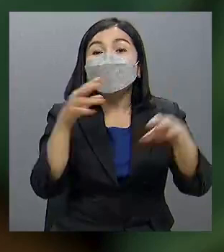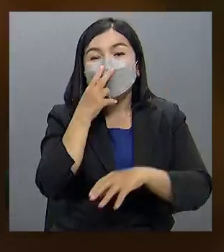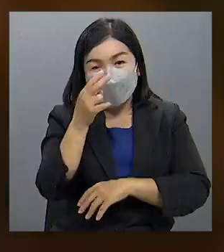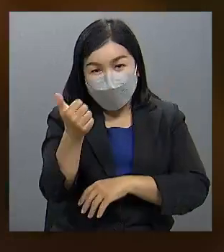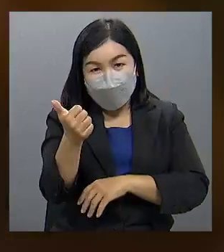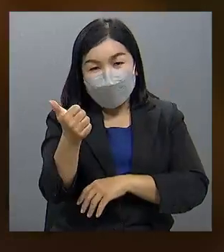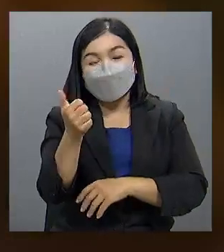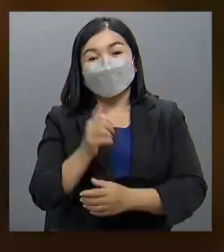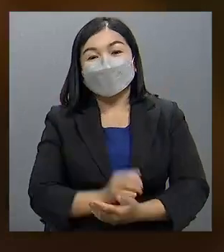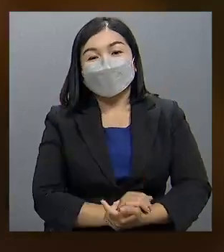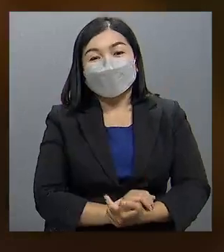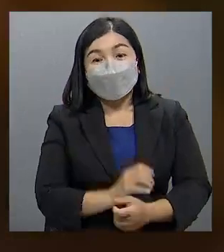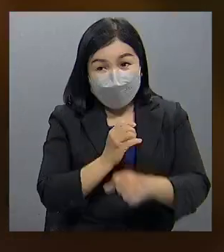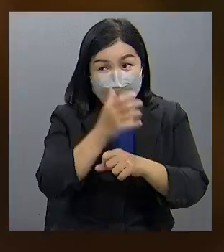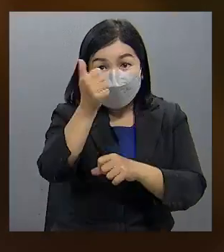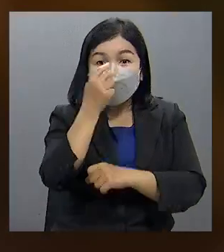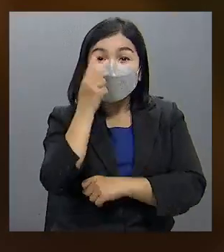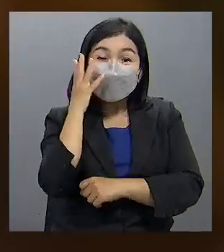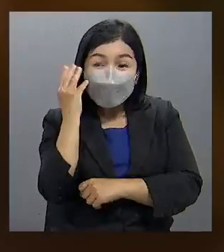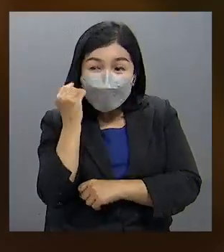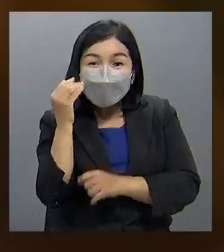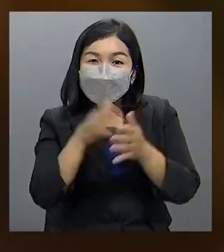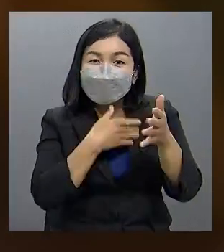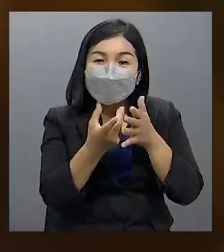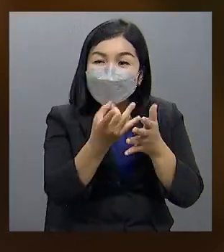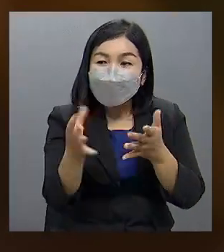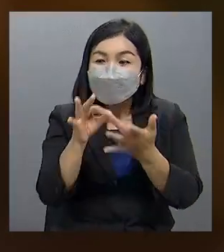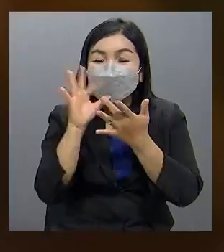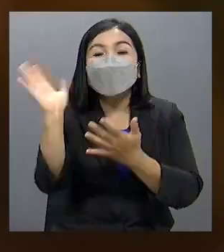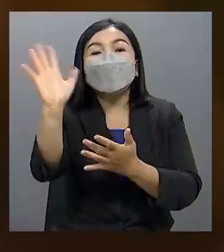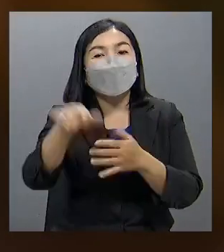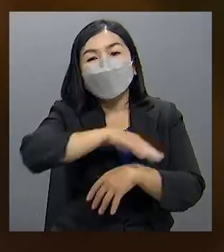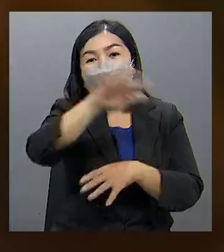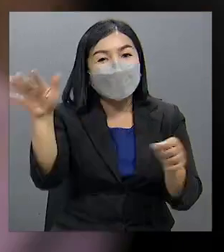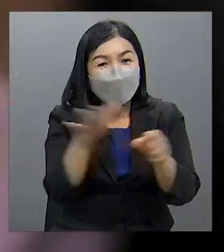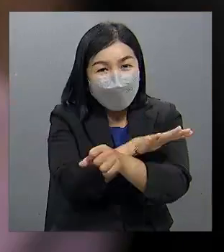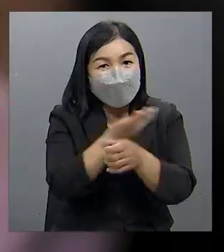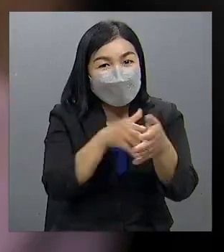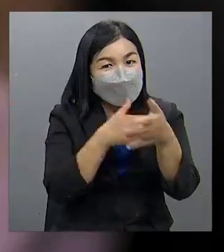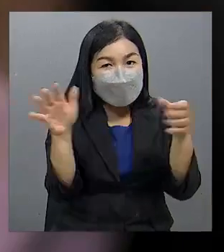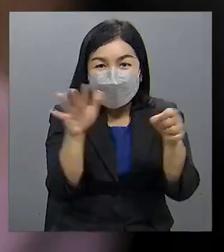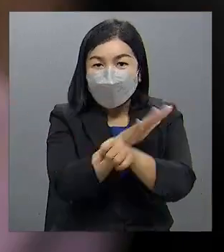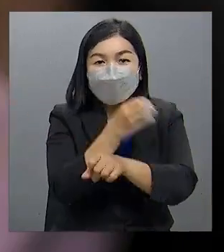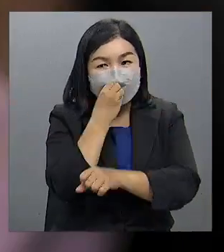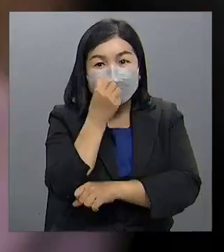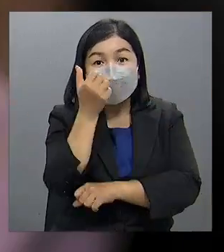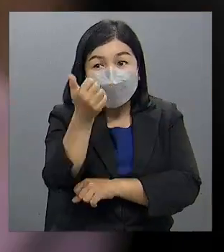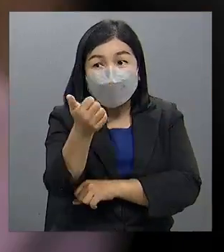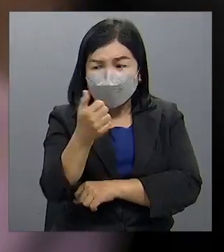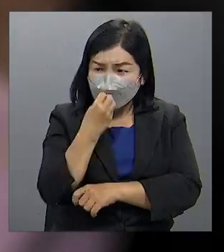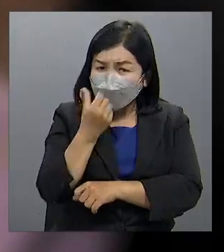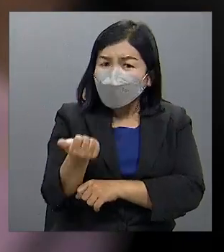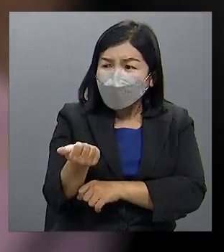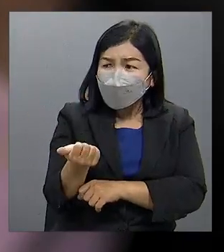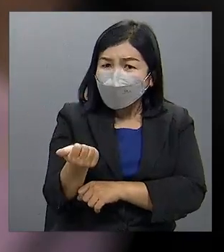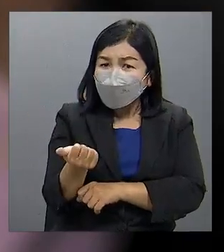ครับ โอ้น่ารักไม่ต้องเลือกเลยนะชอบสีไหน มาทุกสี สีรุ้งไปเลยอย่างนี ้เออทำไมคุณกินได้เหรอ เอ้าทำไมกินไม่